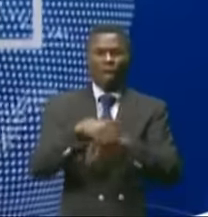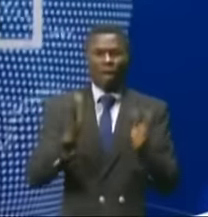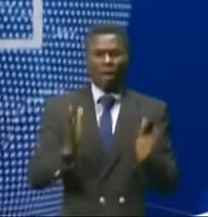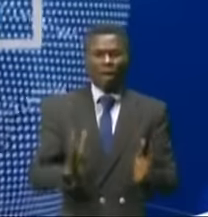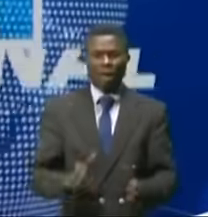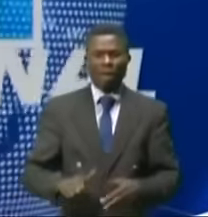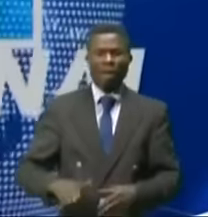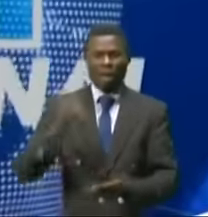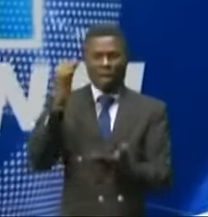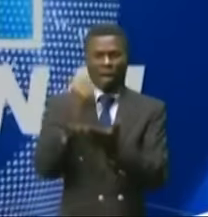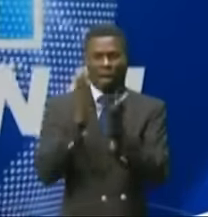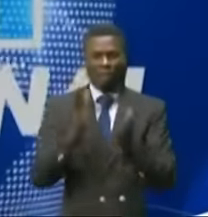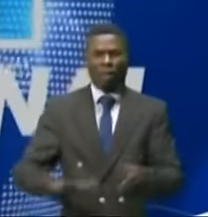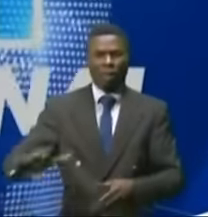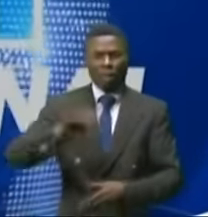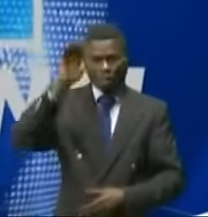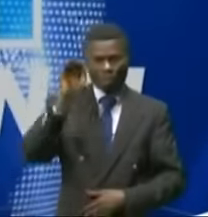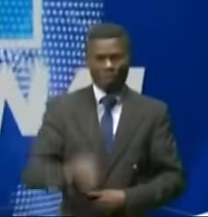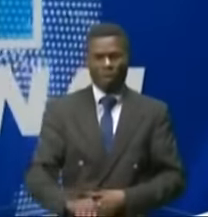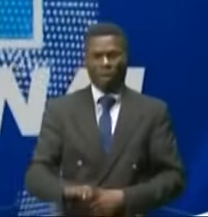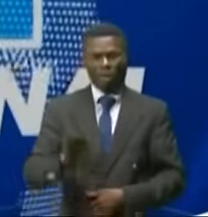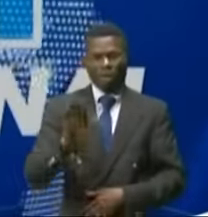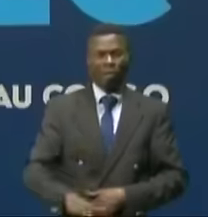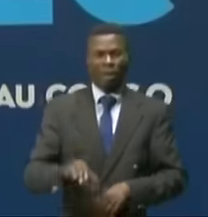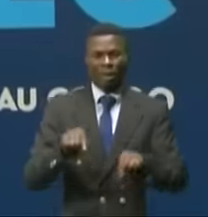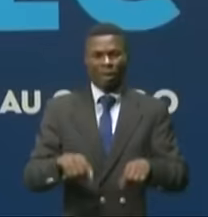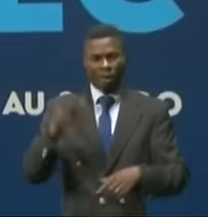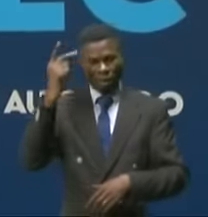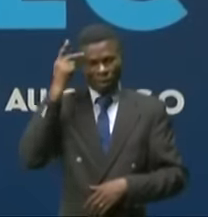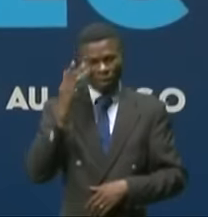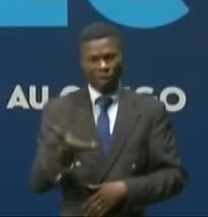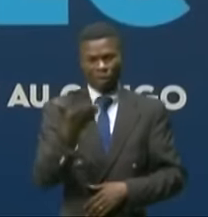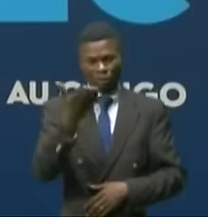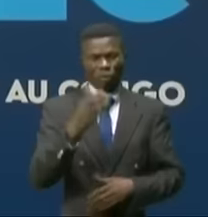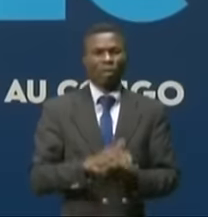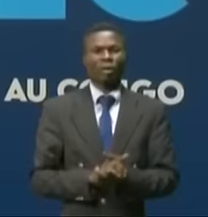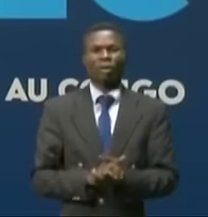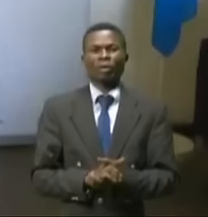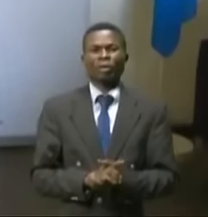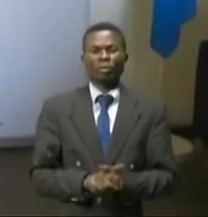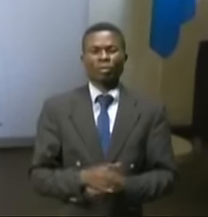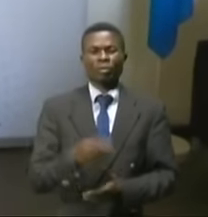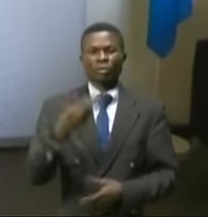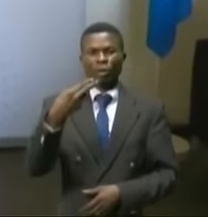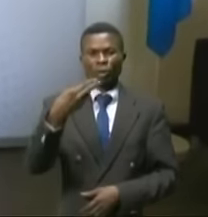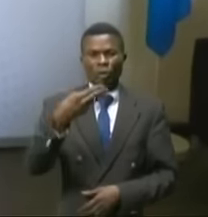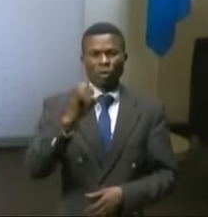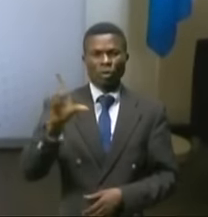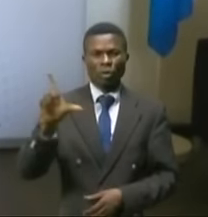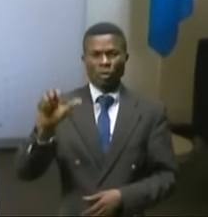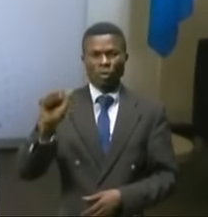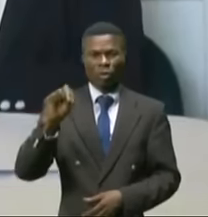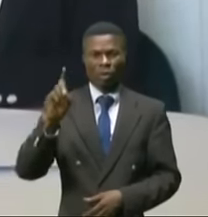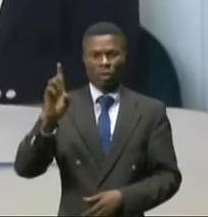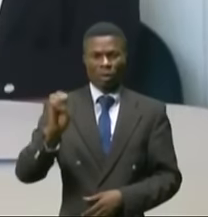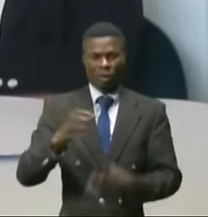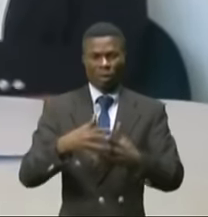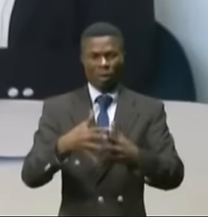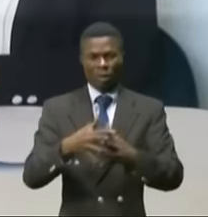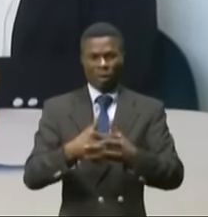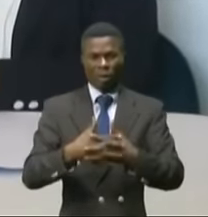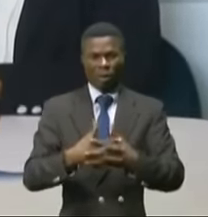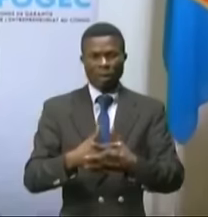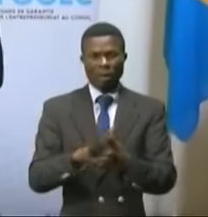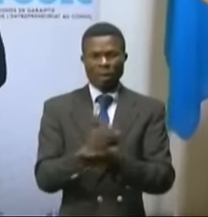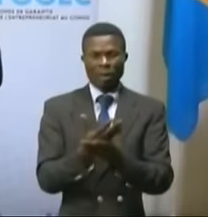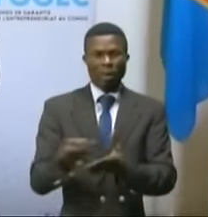des Pays-Bas à Kinshasa. Jean-Pierre Ndolo-Demazu. La signature de cet accord Le partenariat solide